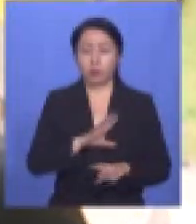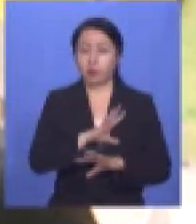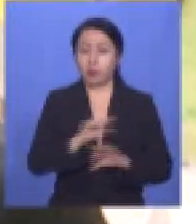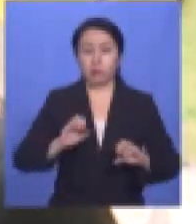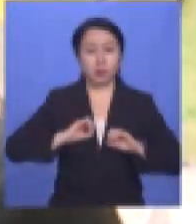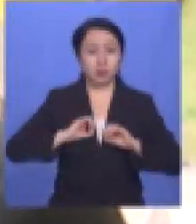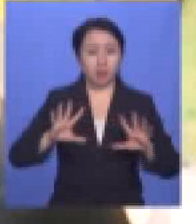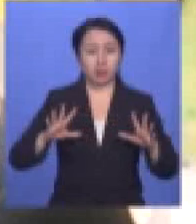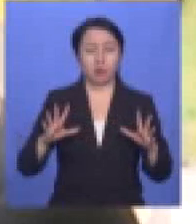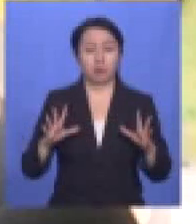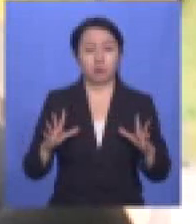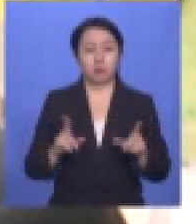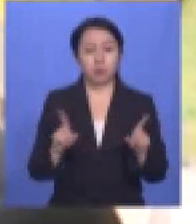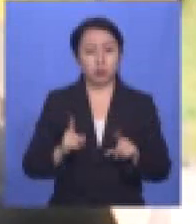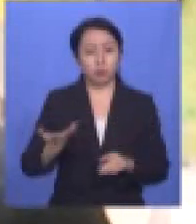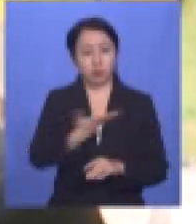взрывов, чтобы